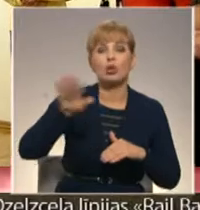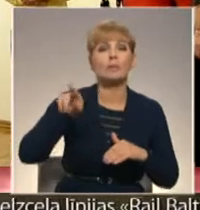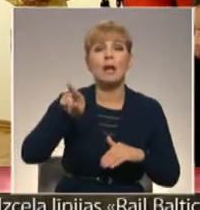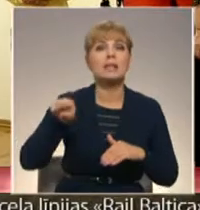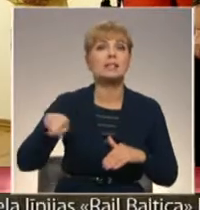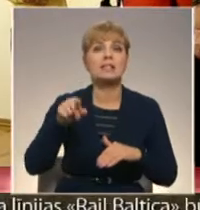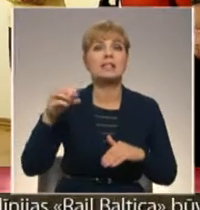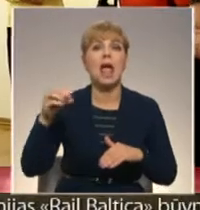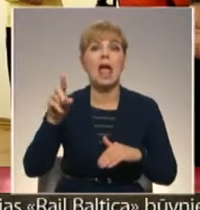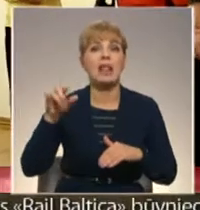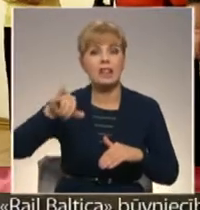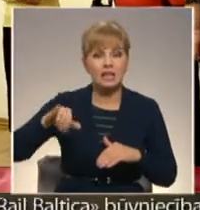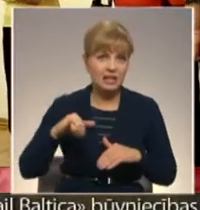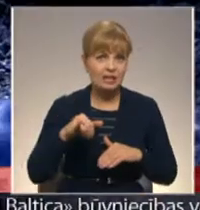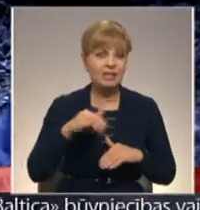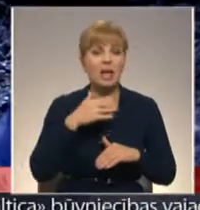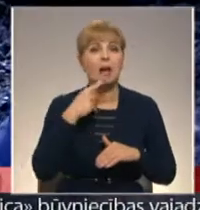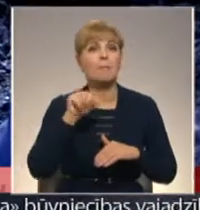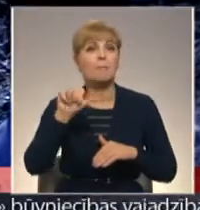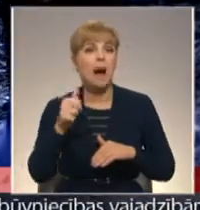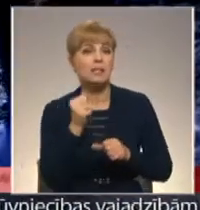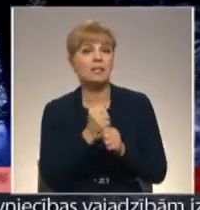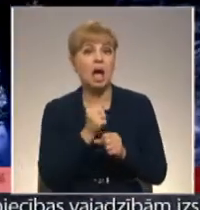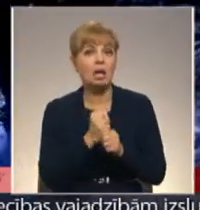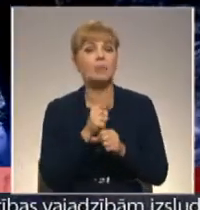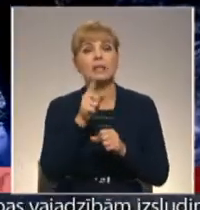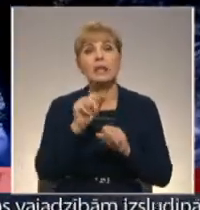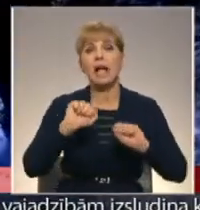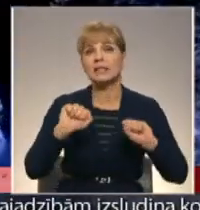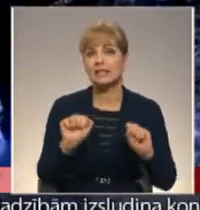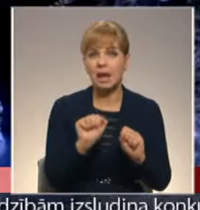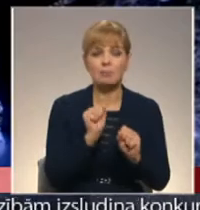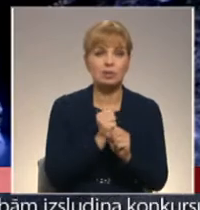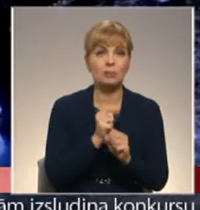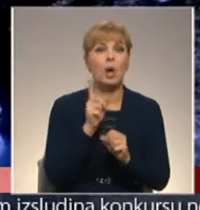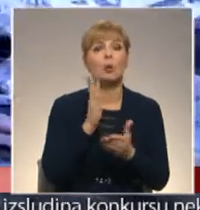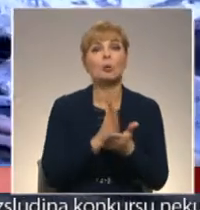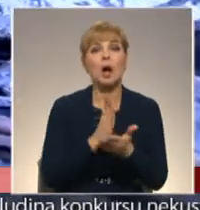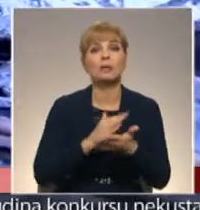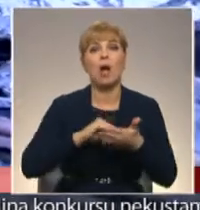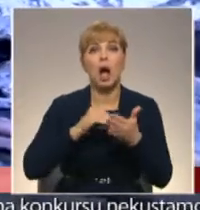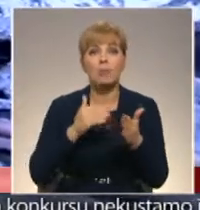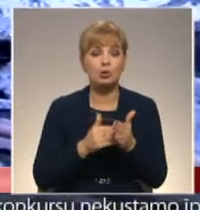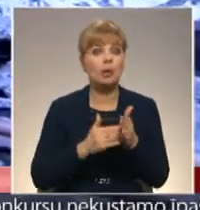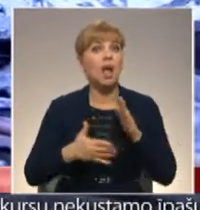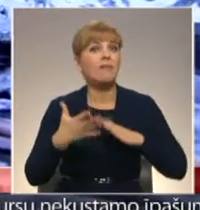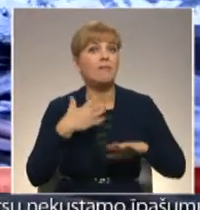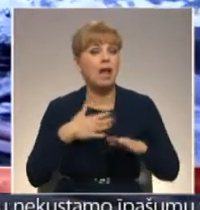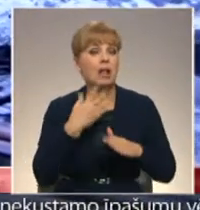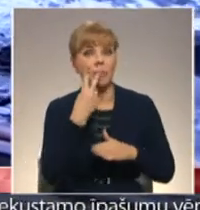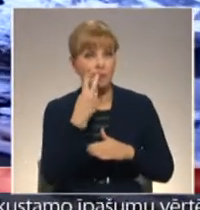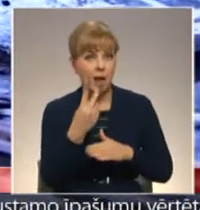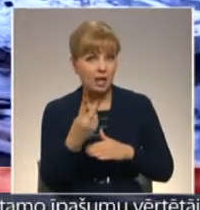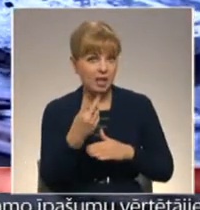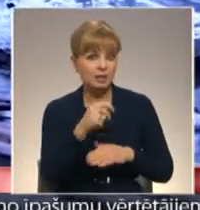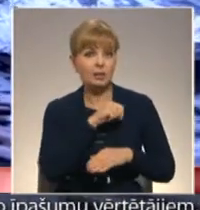neesot nodarbi steidzīgiem un bailīgajiem, mākslas darbi top tikai ziemā un tikai noteiktos apstākļos. Lai panāktu vēlamo kadru, nācies